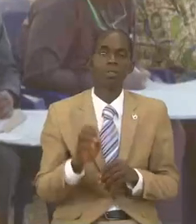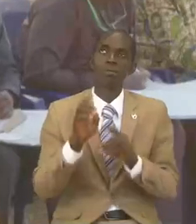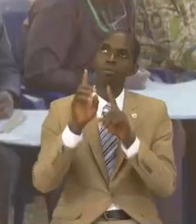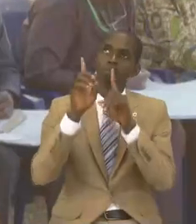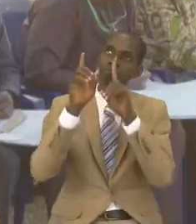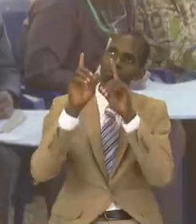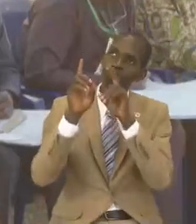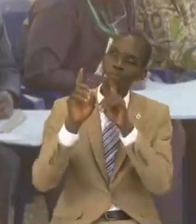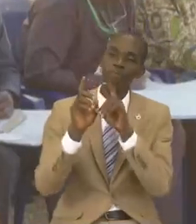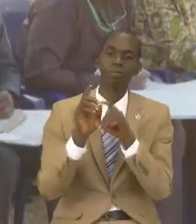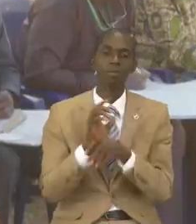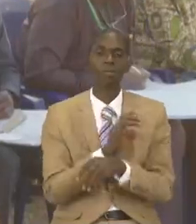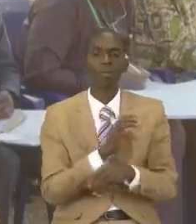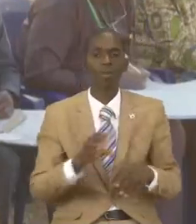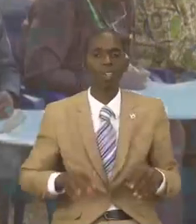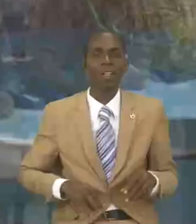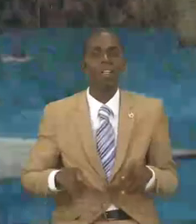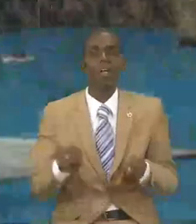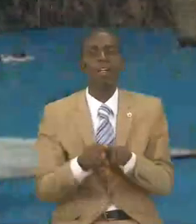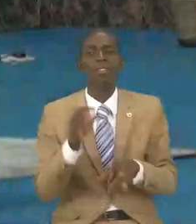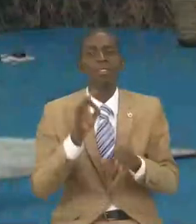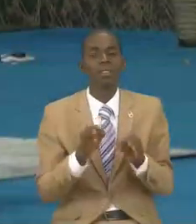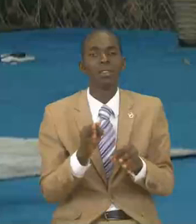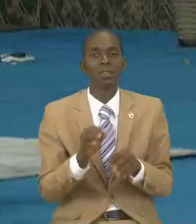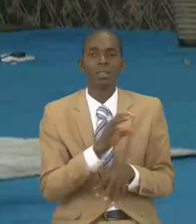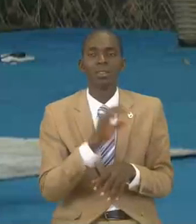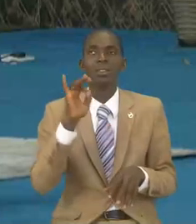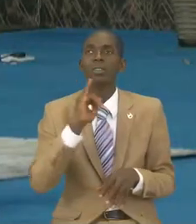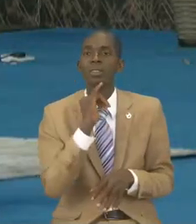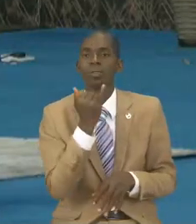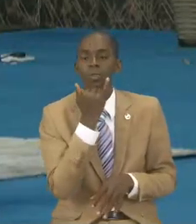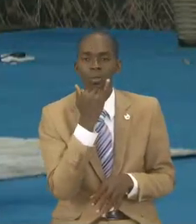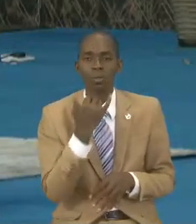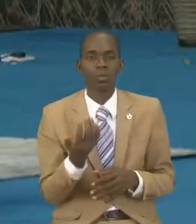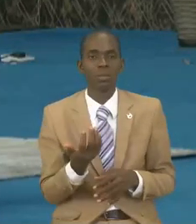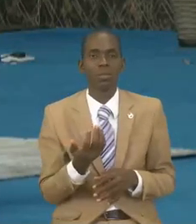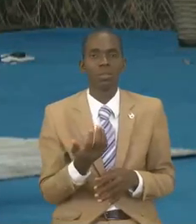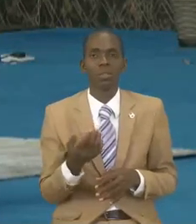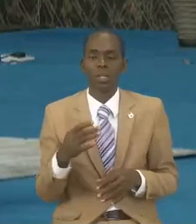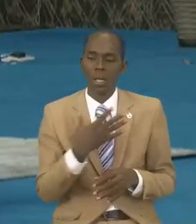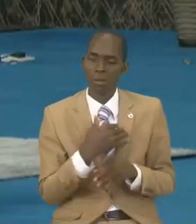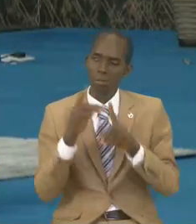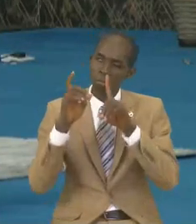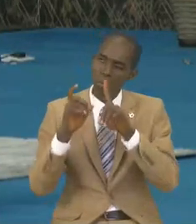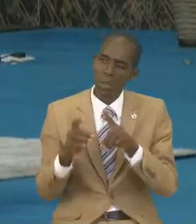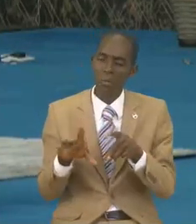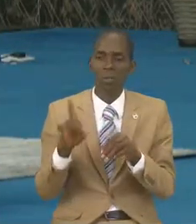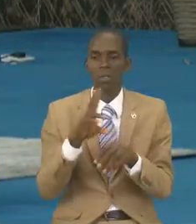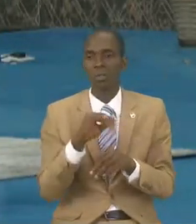comme ils examinent un accusé, mais ils n'ont trouvé aucun crime. Ils l'ont